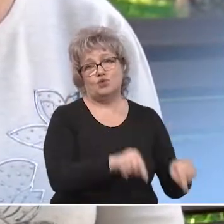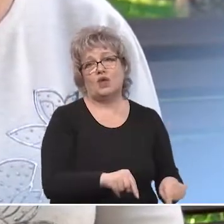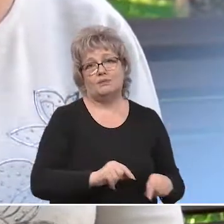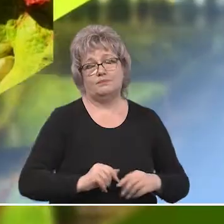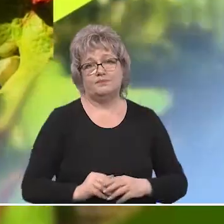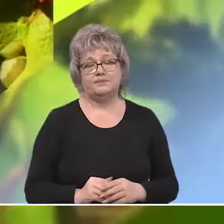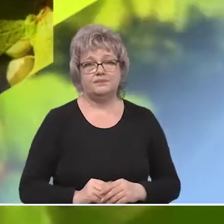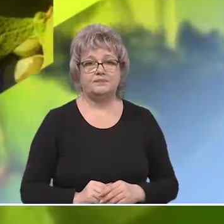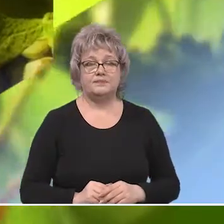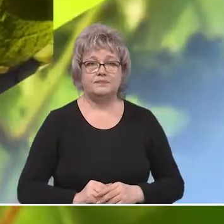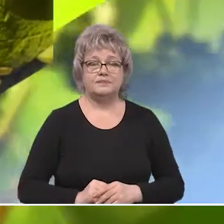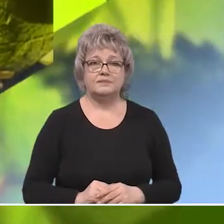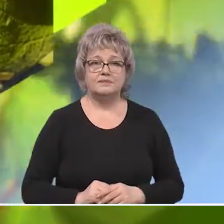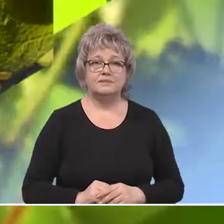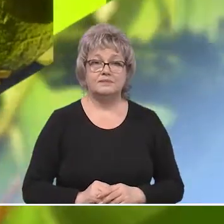сюда.